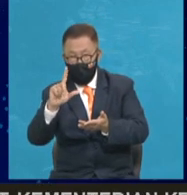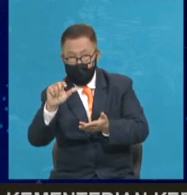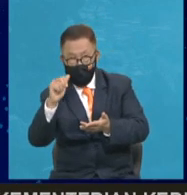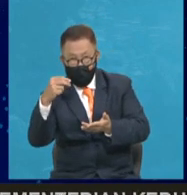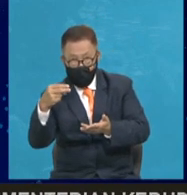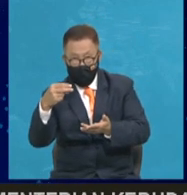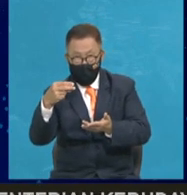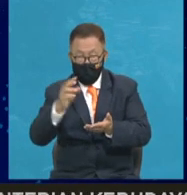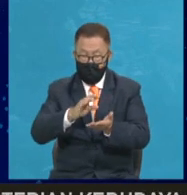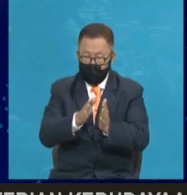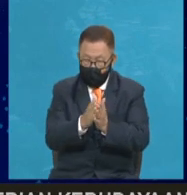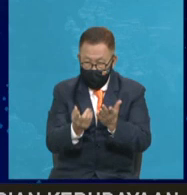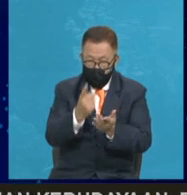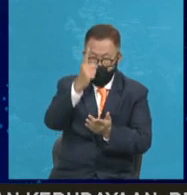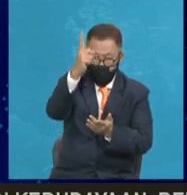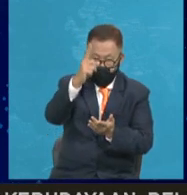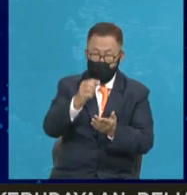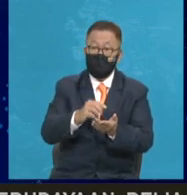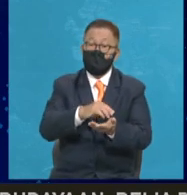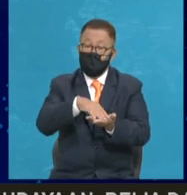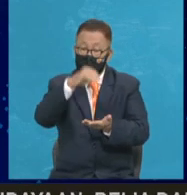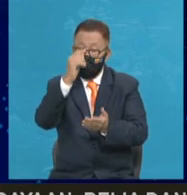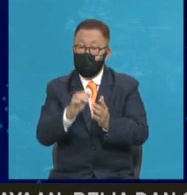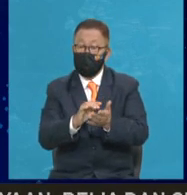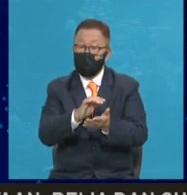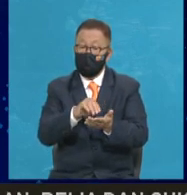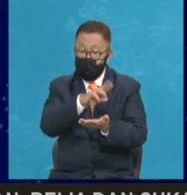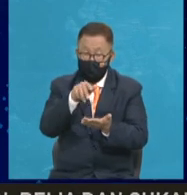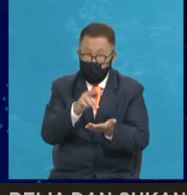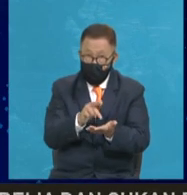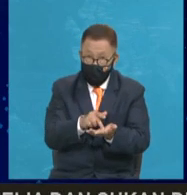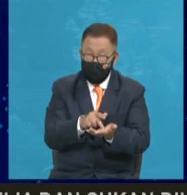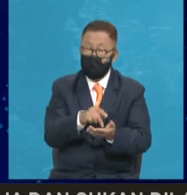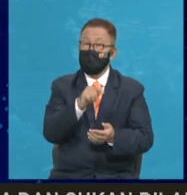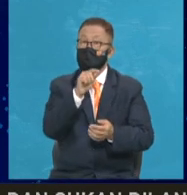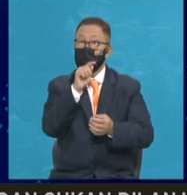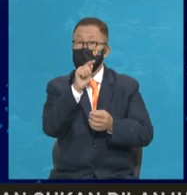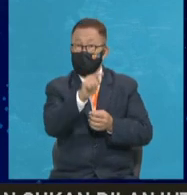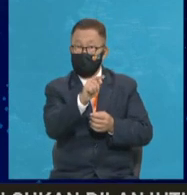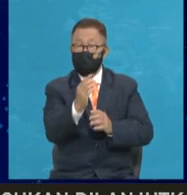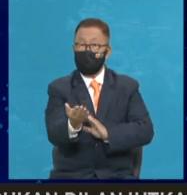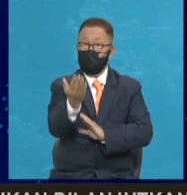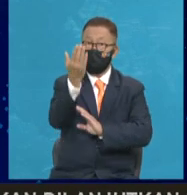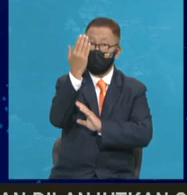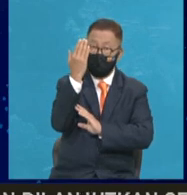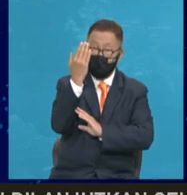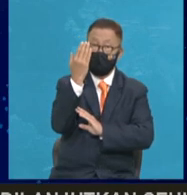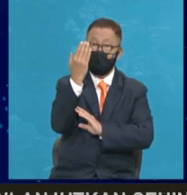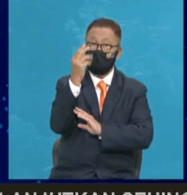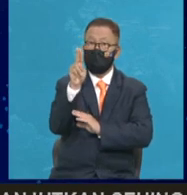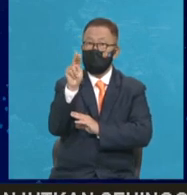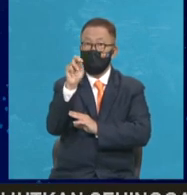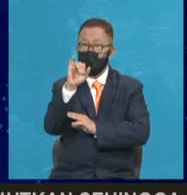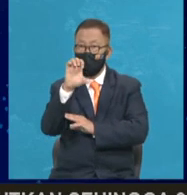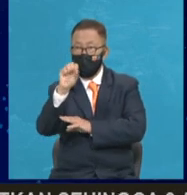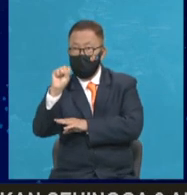Qurani cleaning sand cestoda saudara-saudara baharu majelis penyerahan wakaf mushaf berlangsung pagi tadi di auditorium